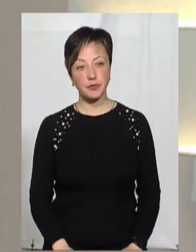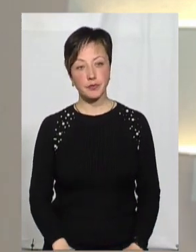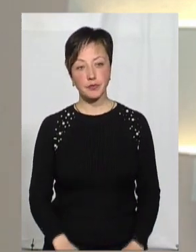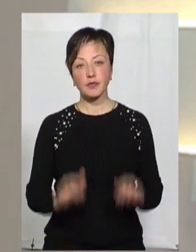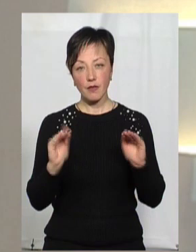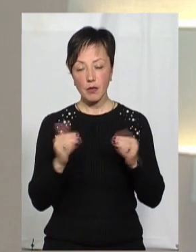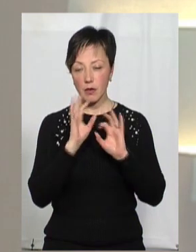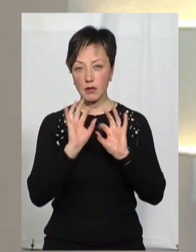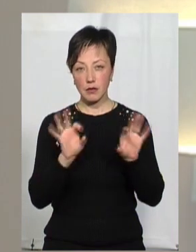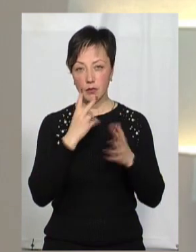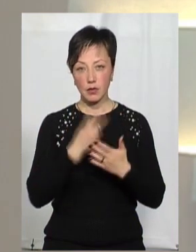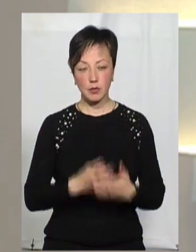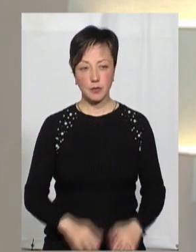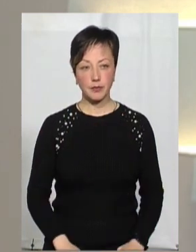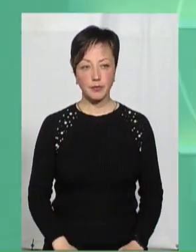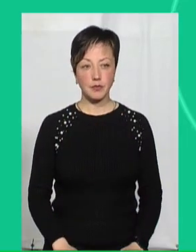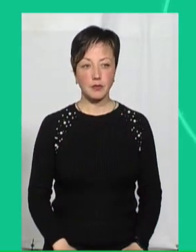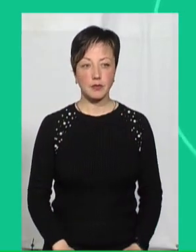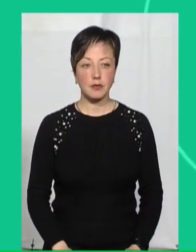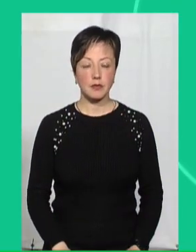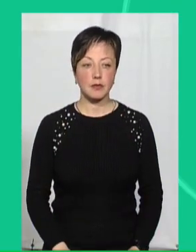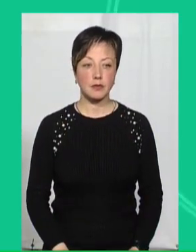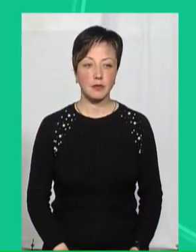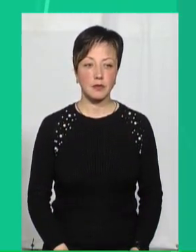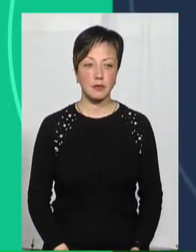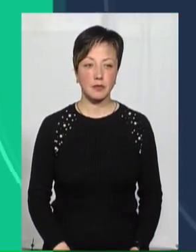Збродова. Фрагмент сюжету, подивимось.